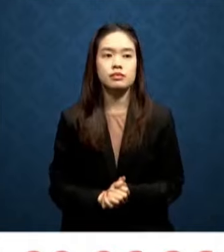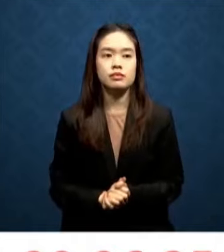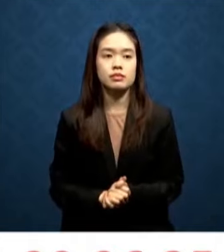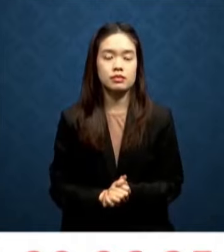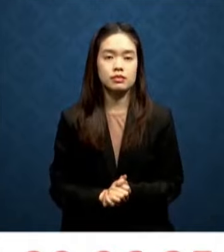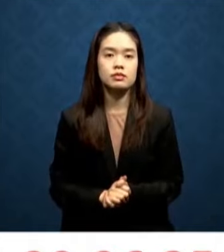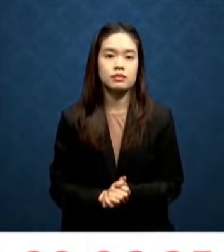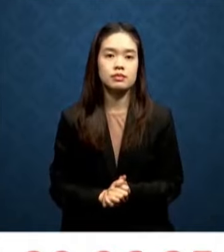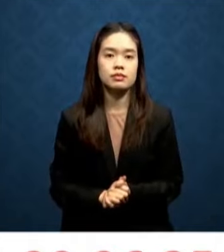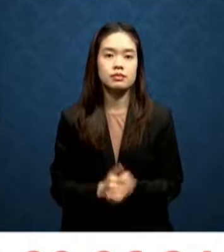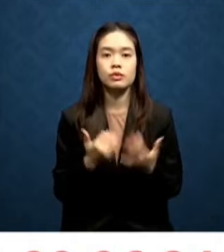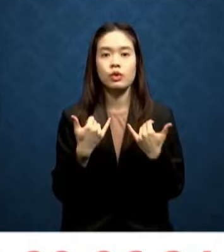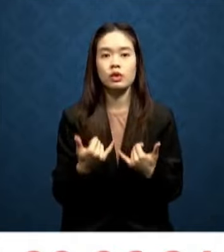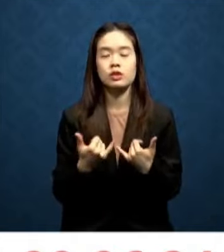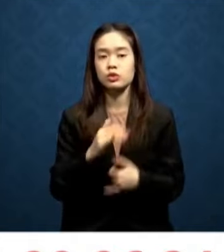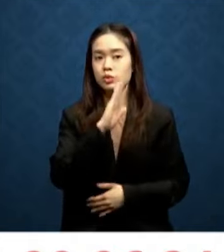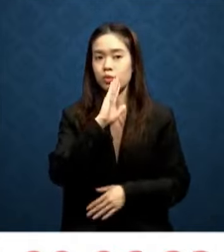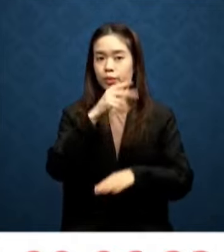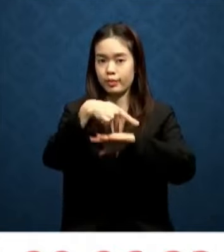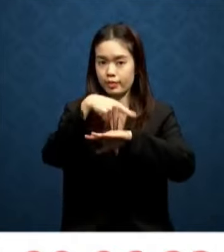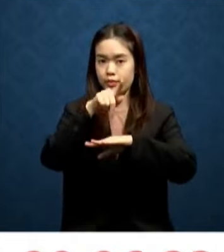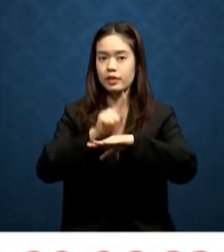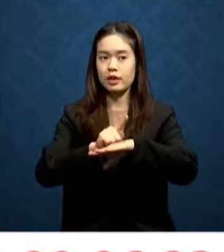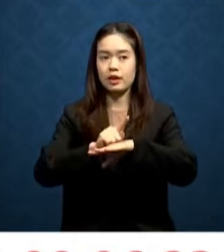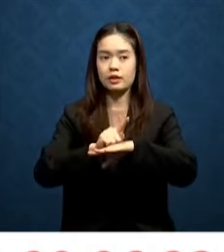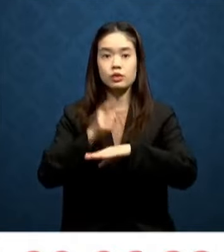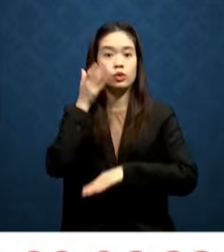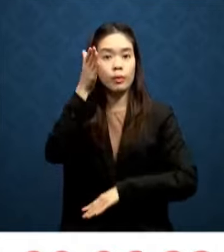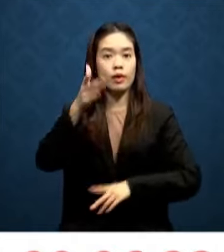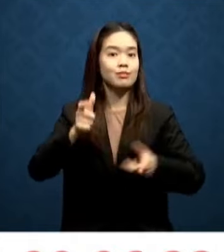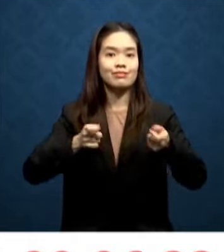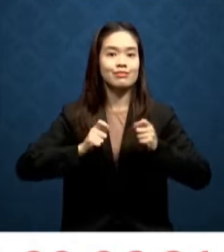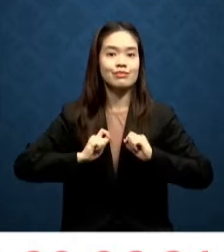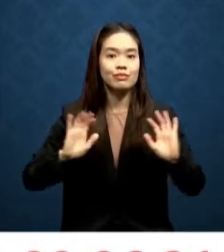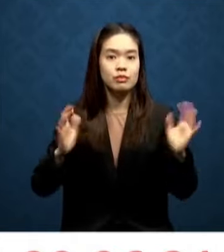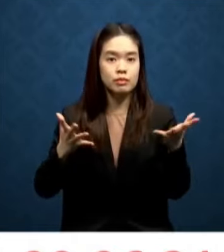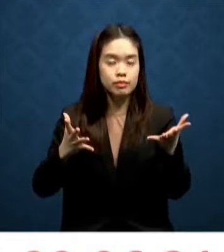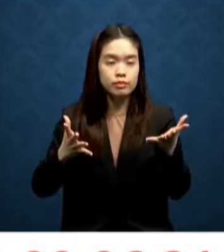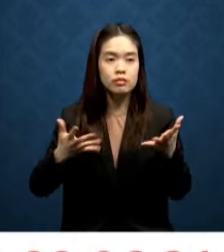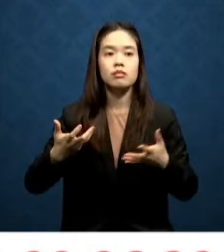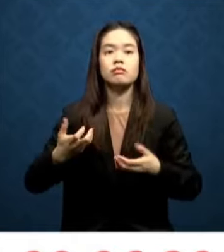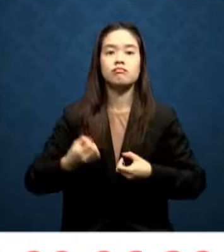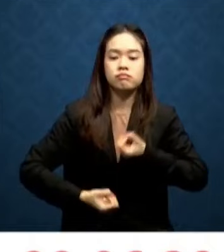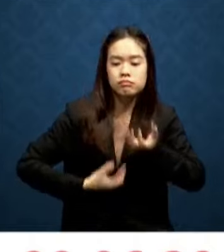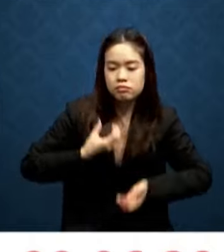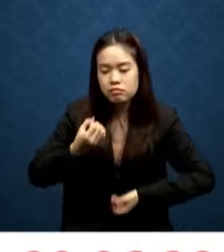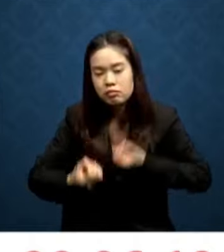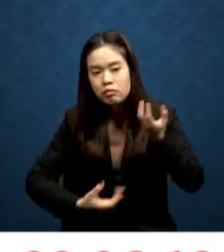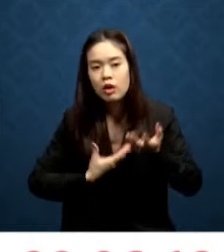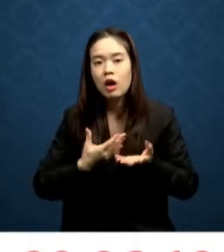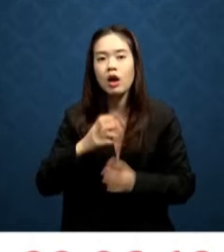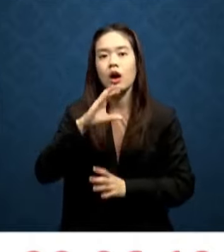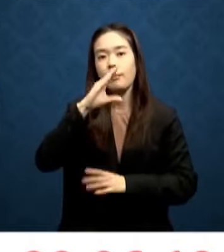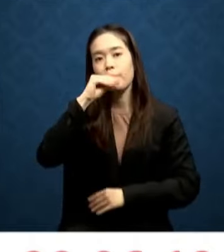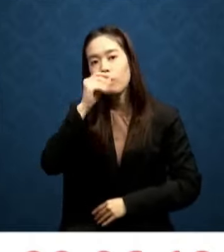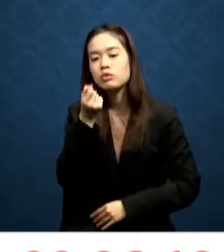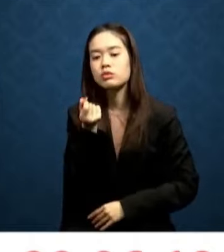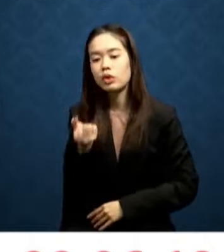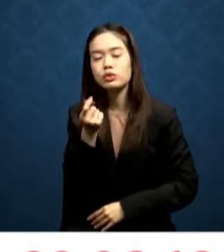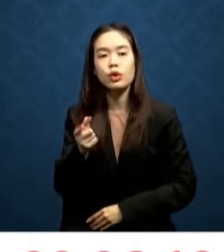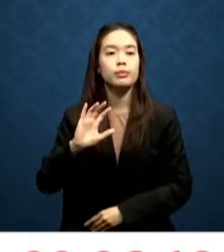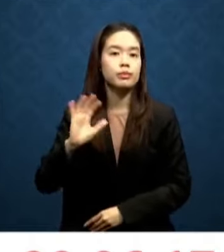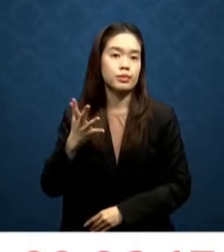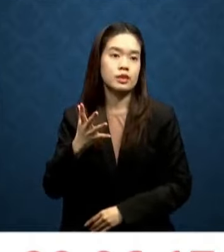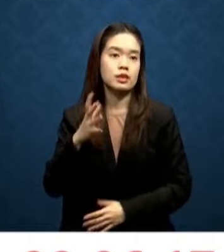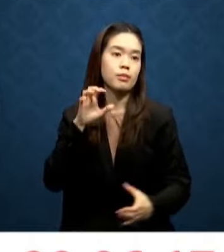นี้นะคะถ้าเผื่อว่าท่านประธานไม่อนุญาตให้มีการนำเสนอญัตติด่วนด้วยวาจา